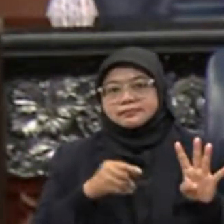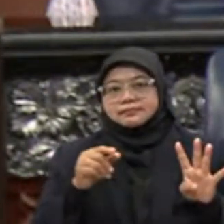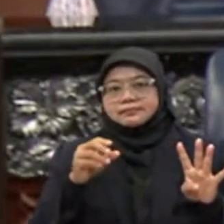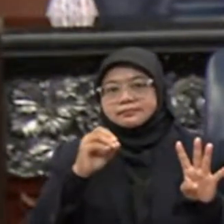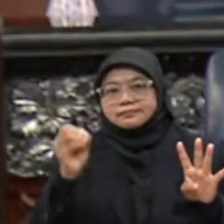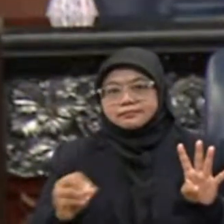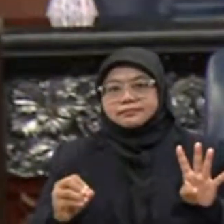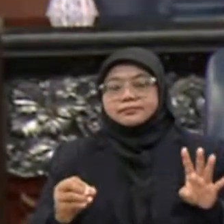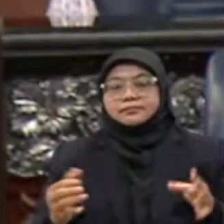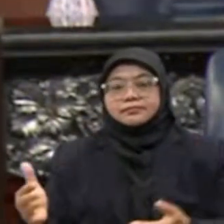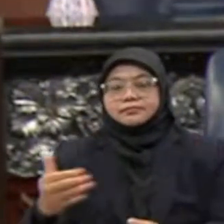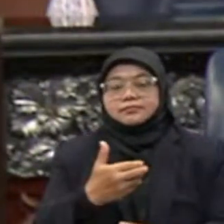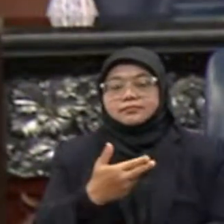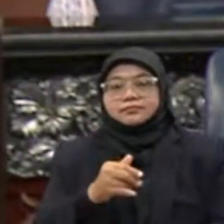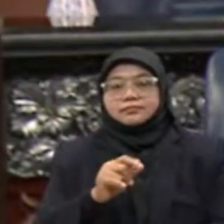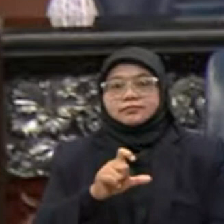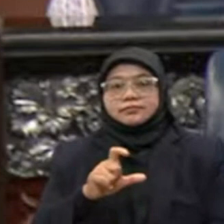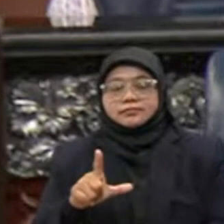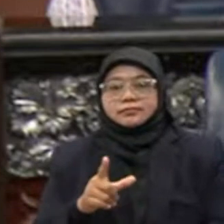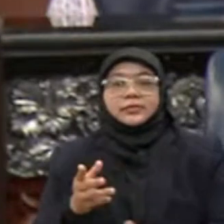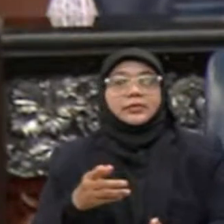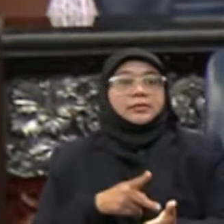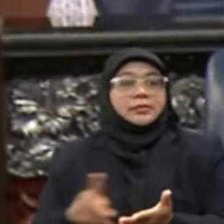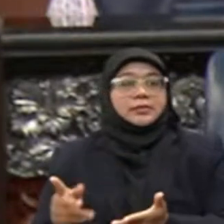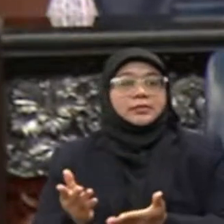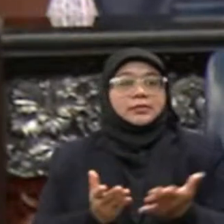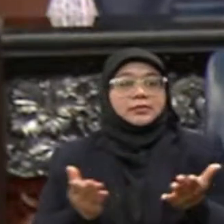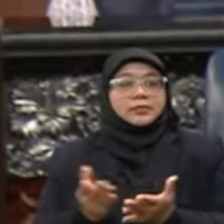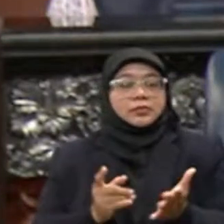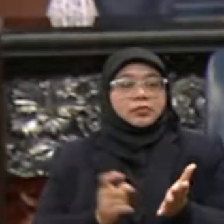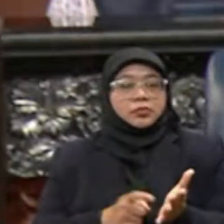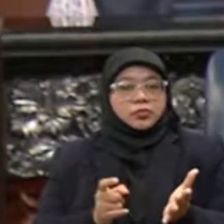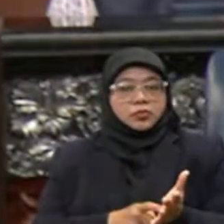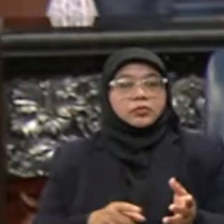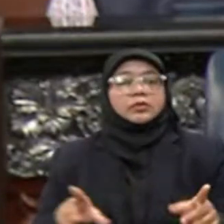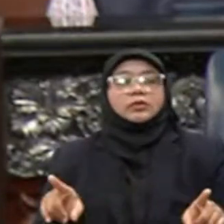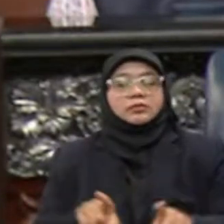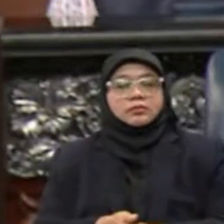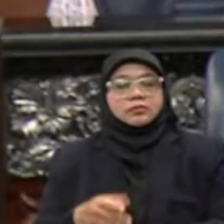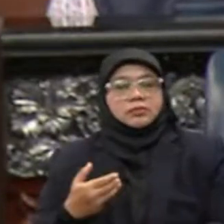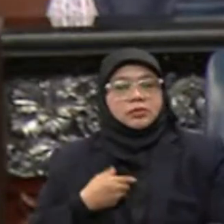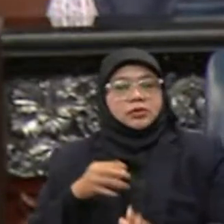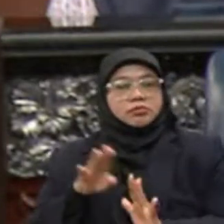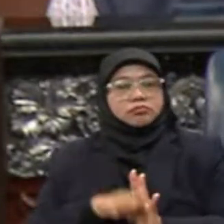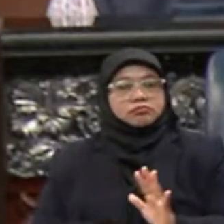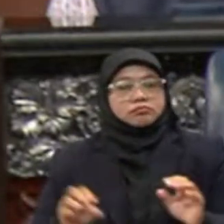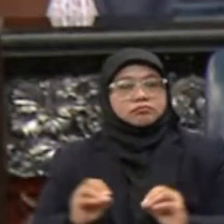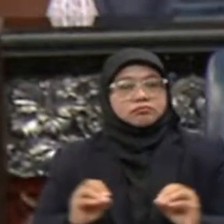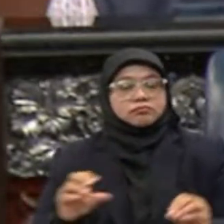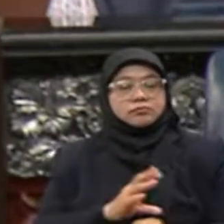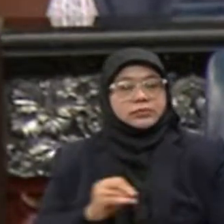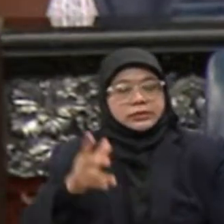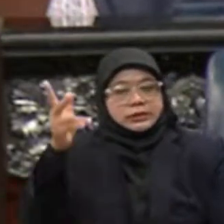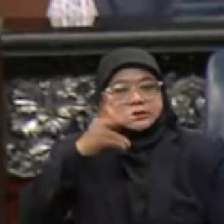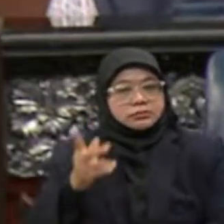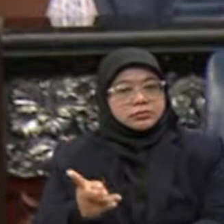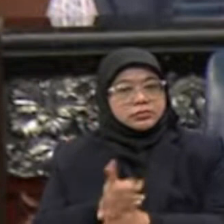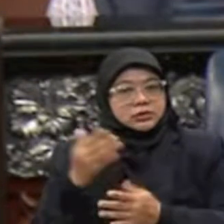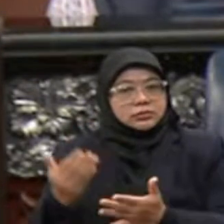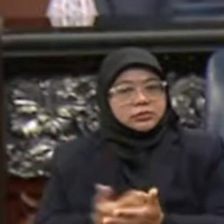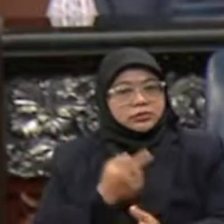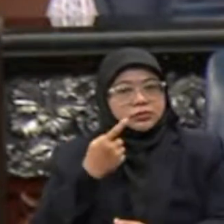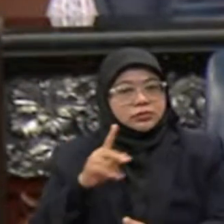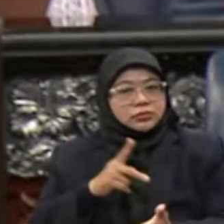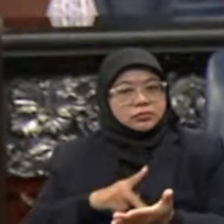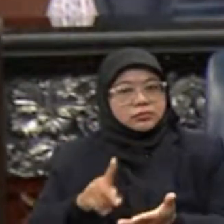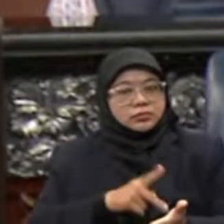kutipan hasil bayaran Hikmat hutang akan terus meningkat selagi ada tidak berkurang dan kerajaan perlu membuat pinjaman baru untuk